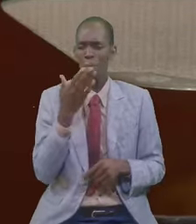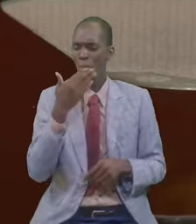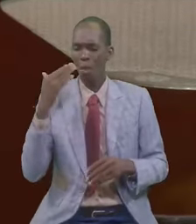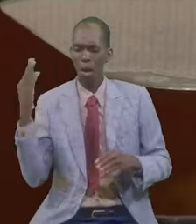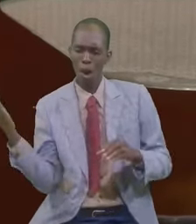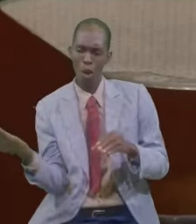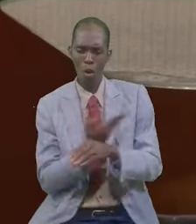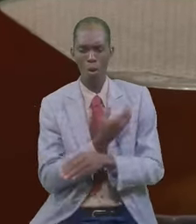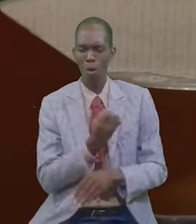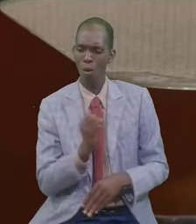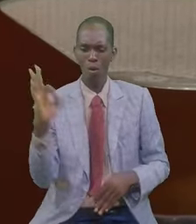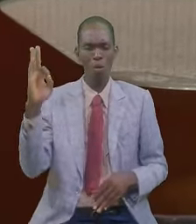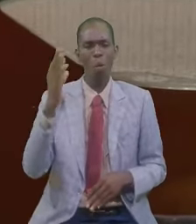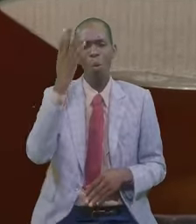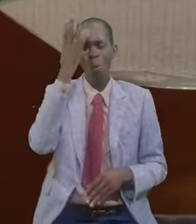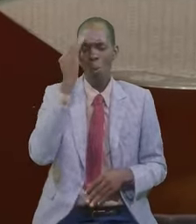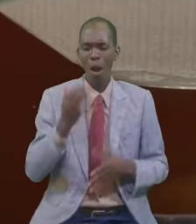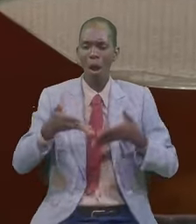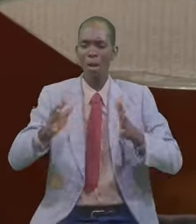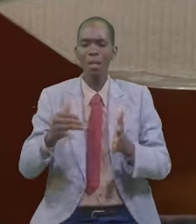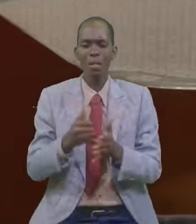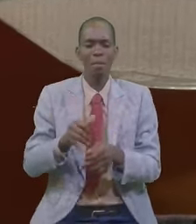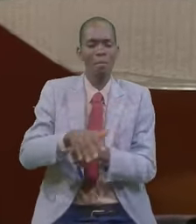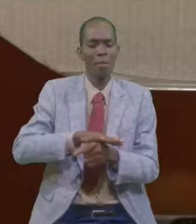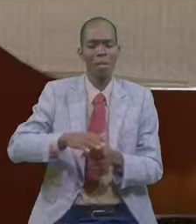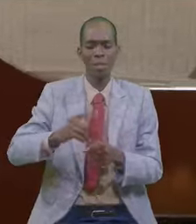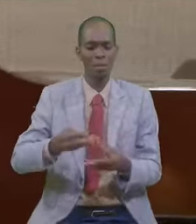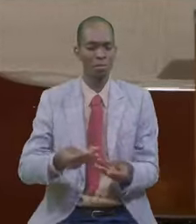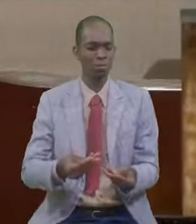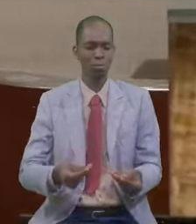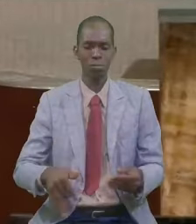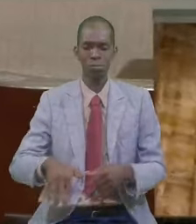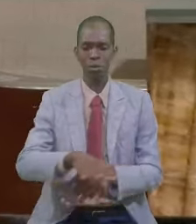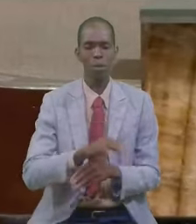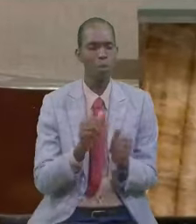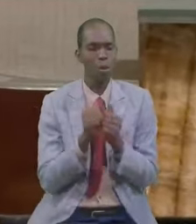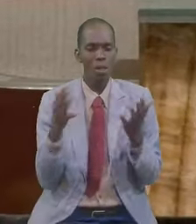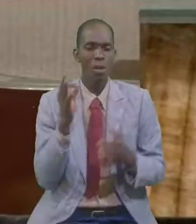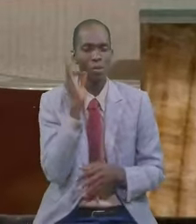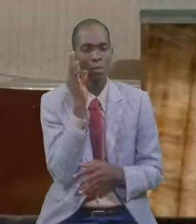occupe-t-il la terre inutilement? Le verset 8 dit,